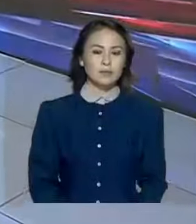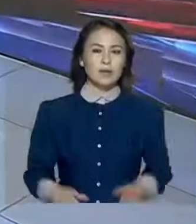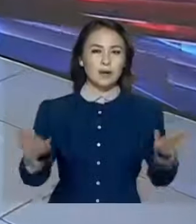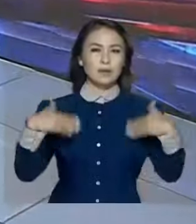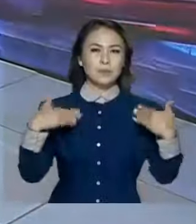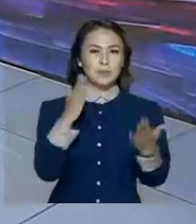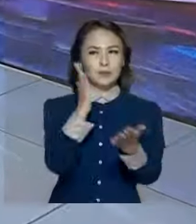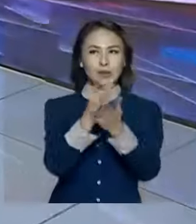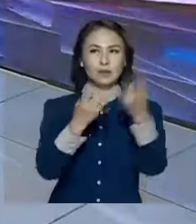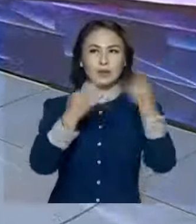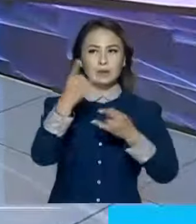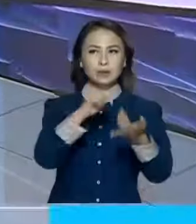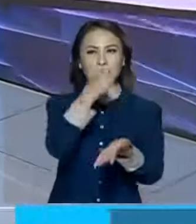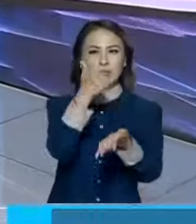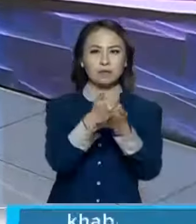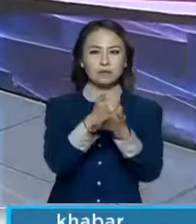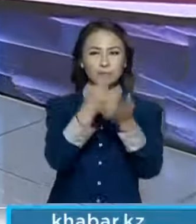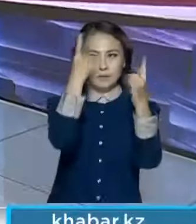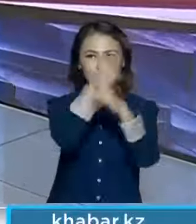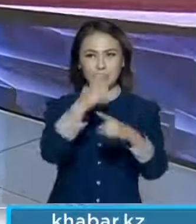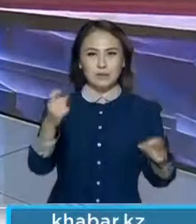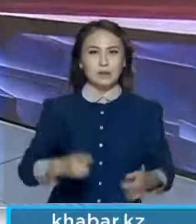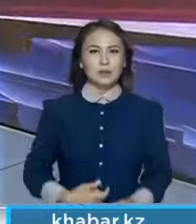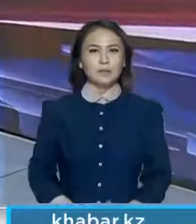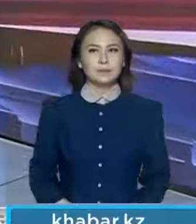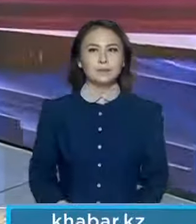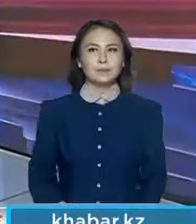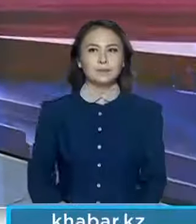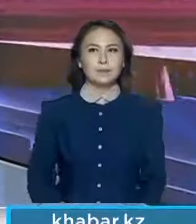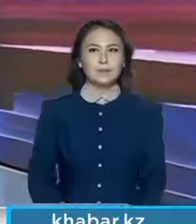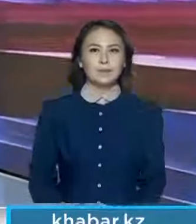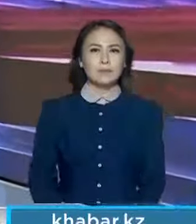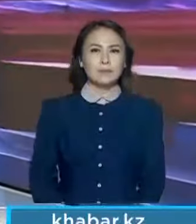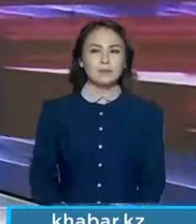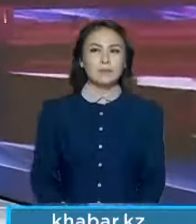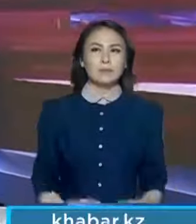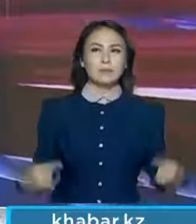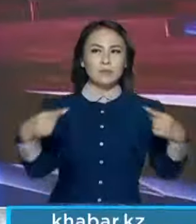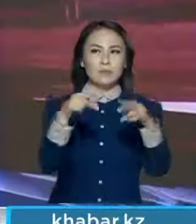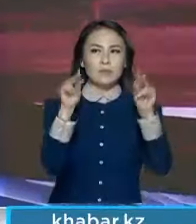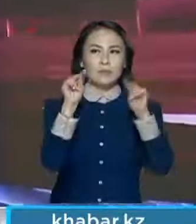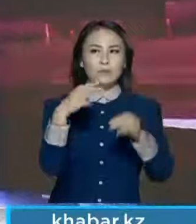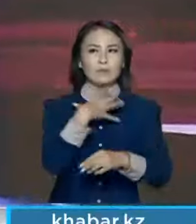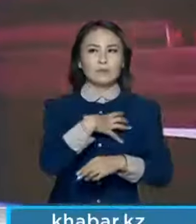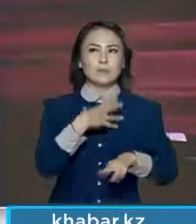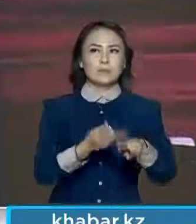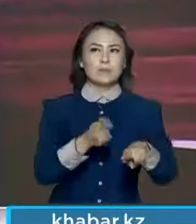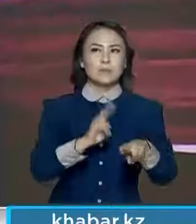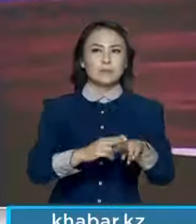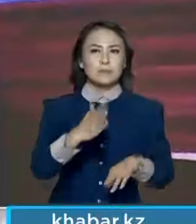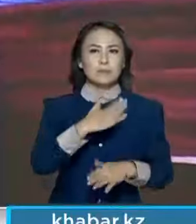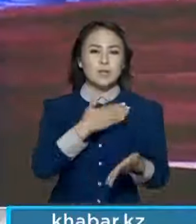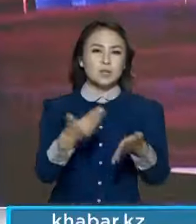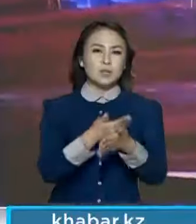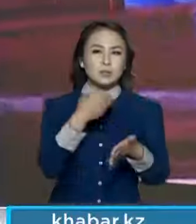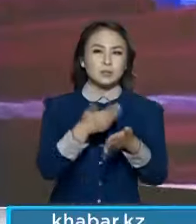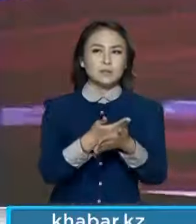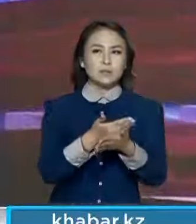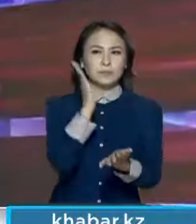Армыстар, тікелеферде хабарнасының басты жаңалықтары сіздермен Сағыныш Абеке. Нақтар үшін аяқ порталы маңызды, сондықтан да біздің